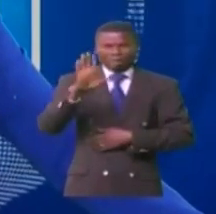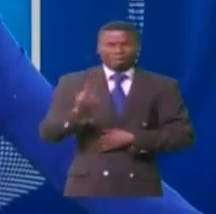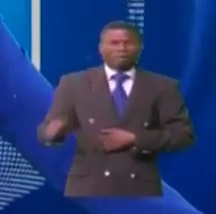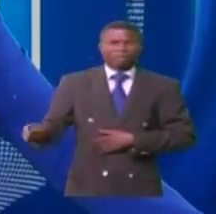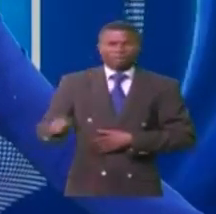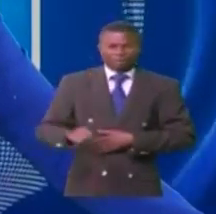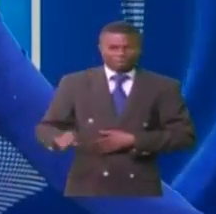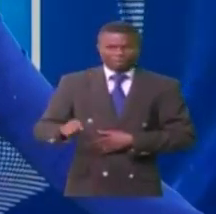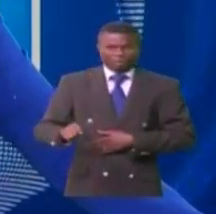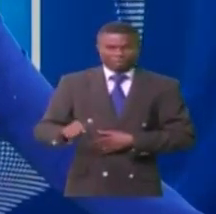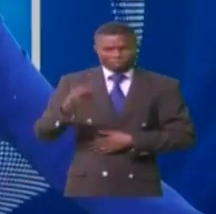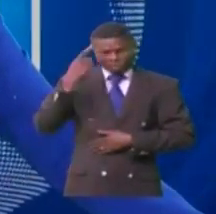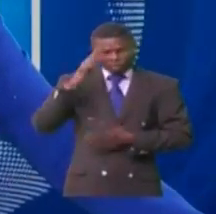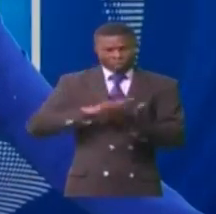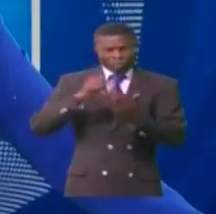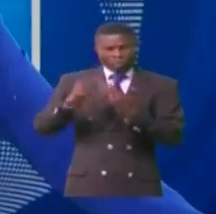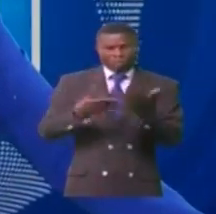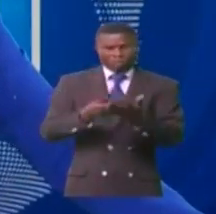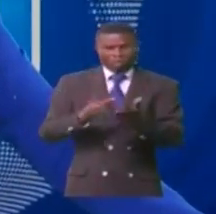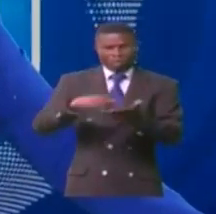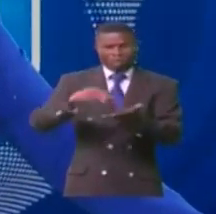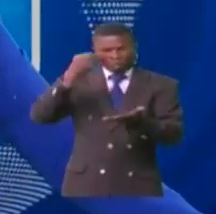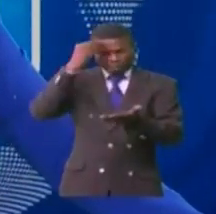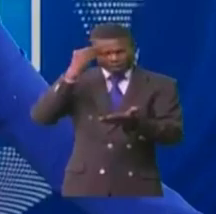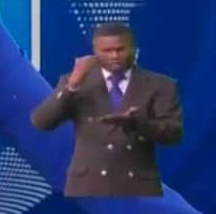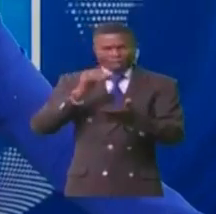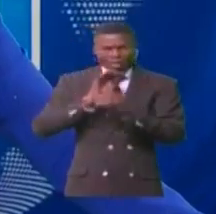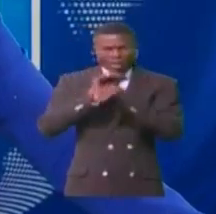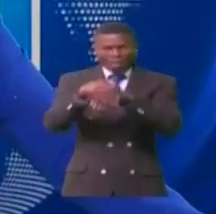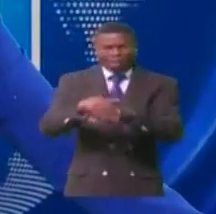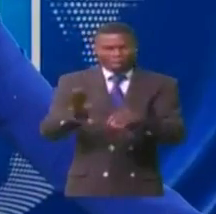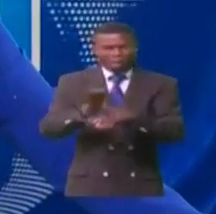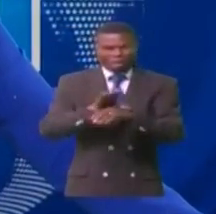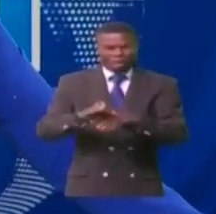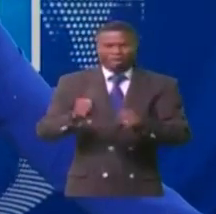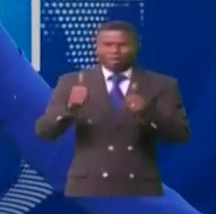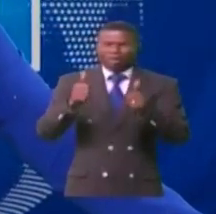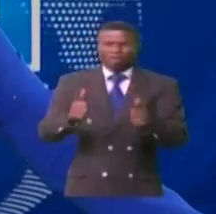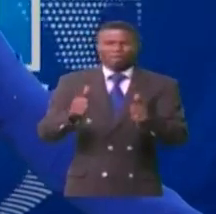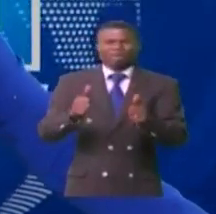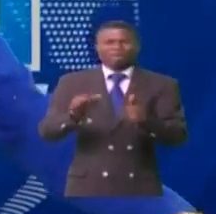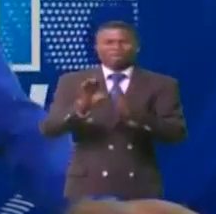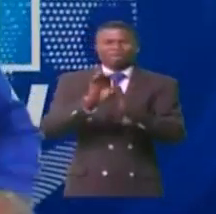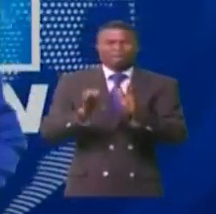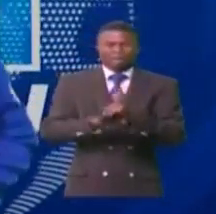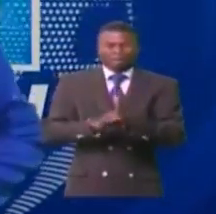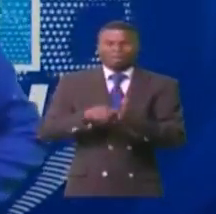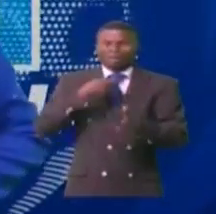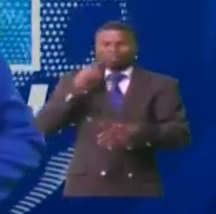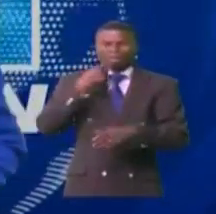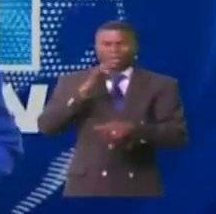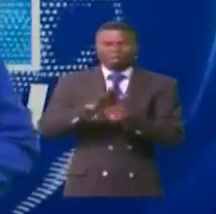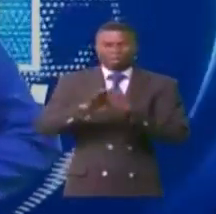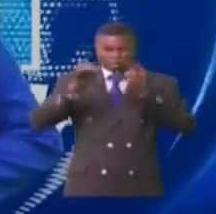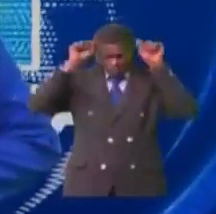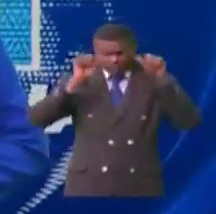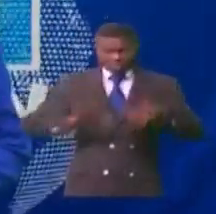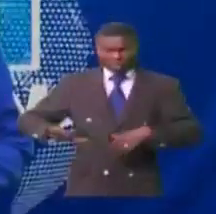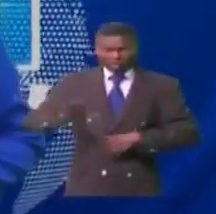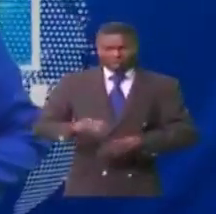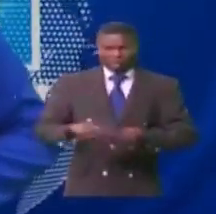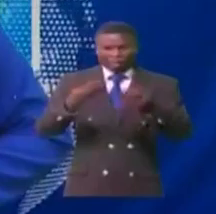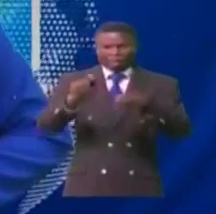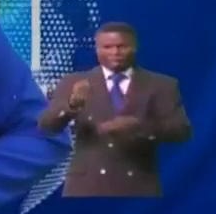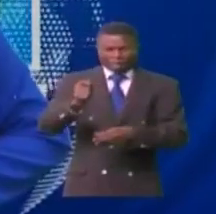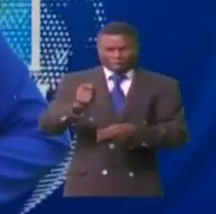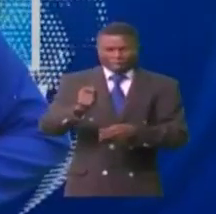145 territoires. Grâce à ce programme, les élèves pourront enfin suivre les cours dans des bonnes conditions, a martelé le président de la République qui a remis